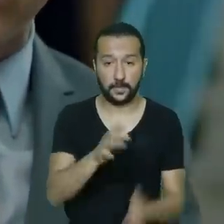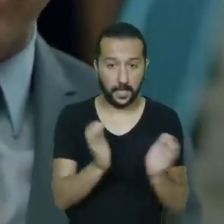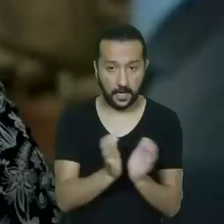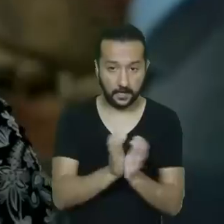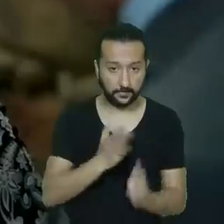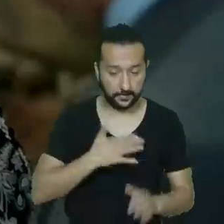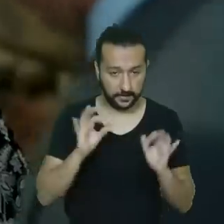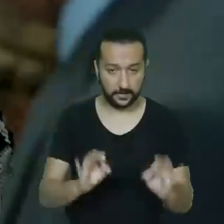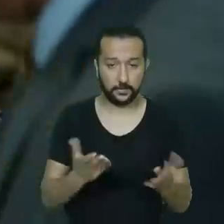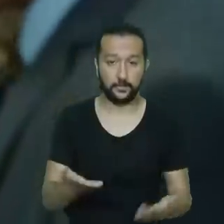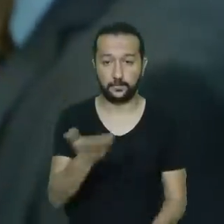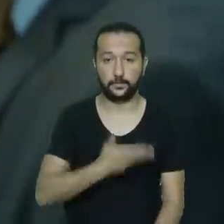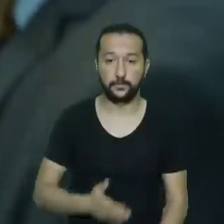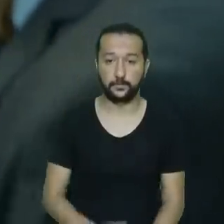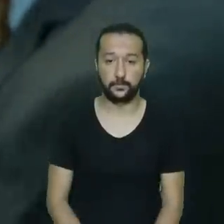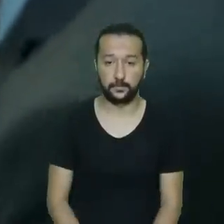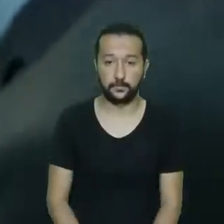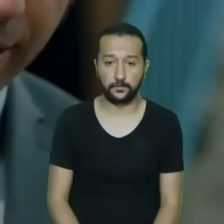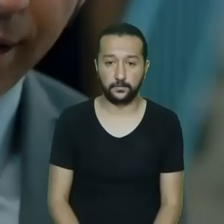aileyiz ya biz gülüm.